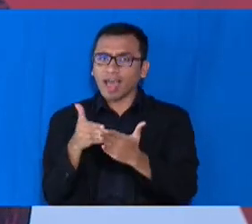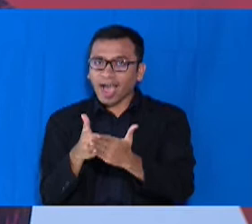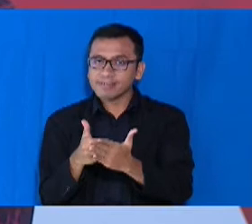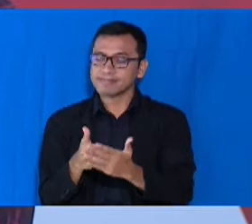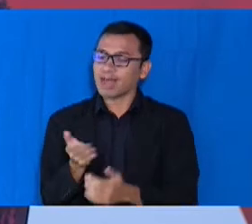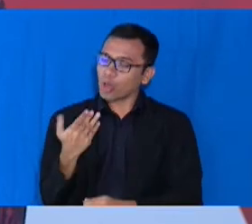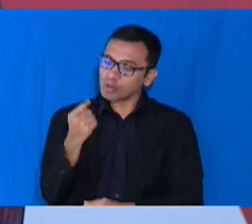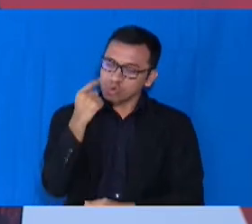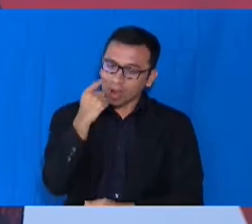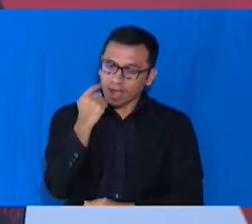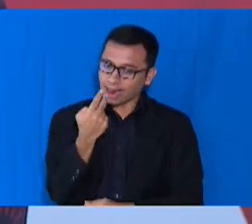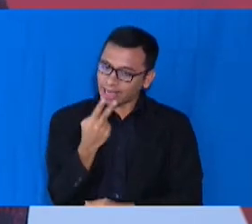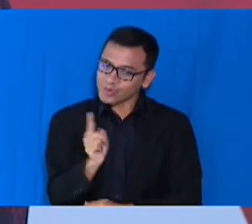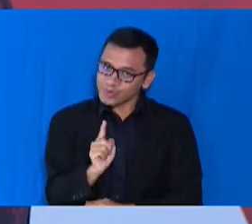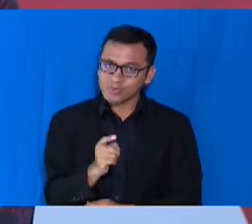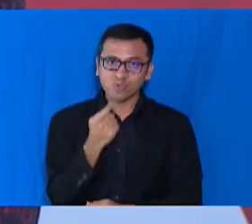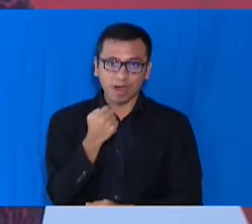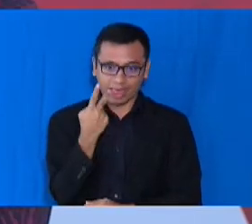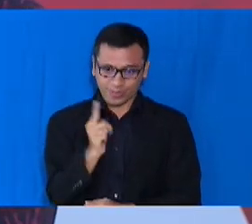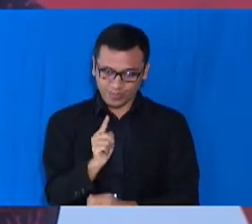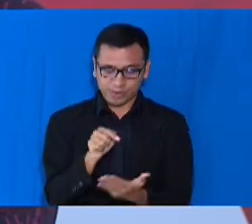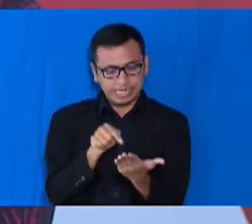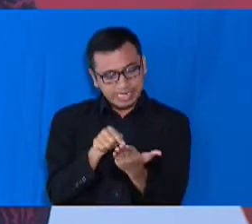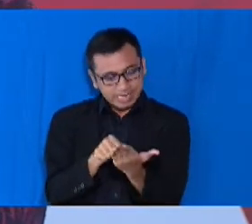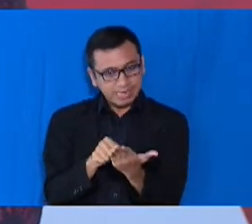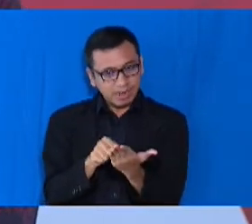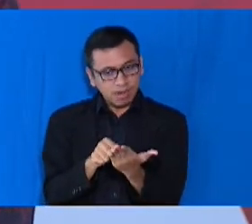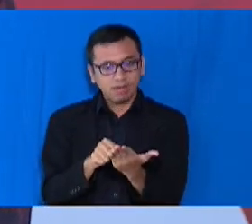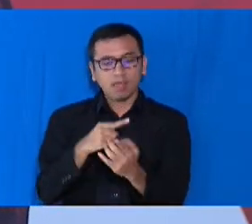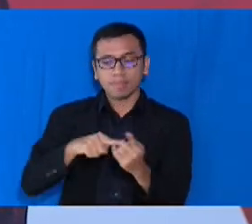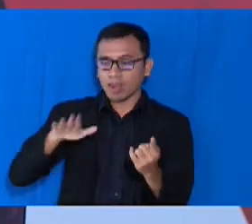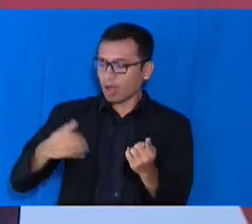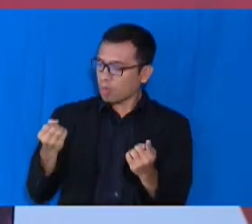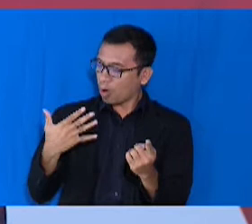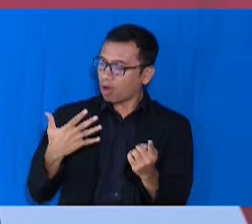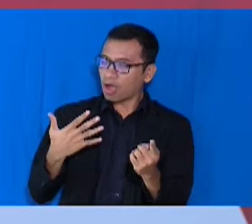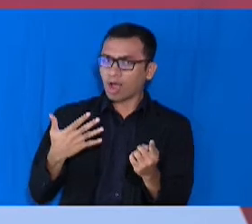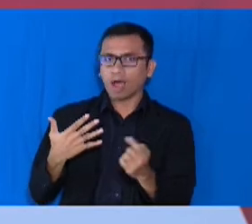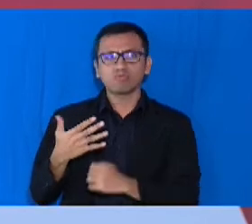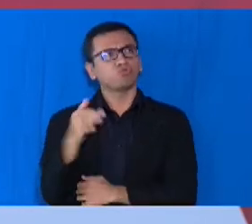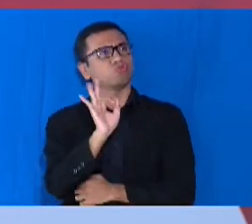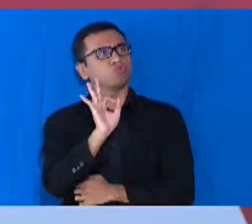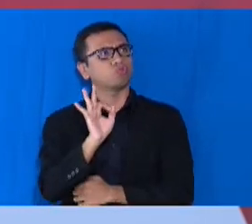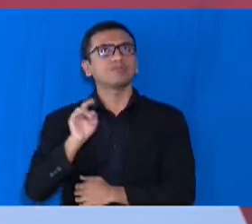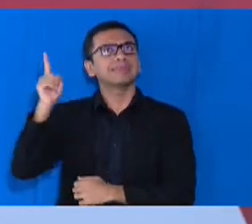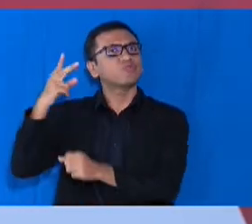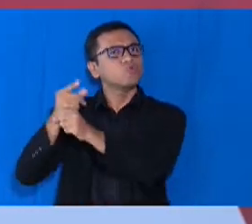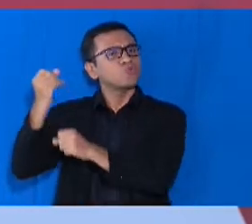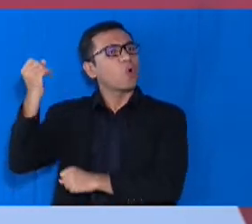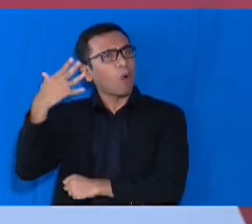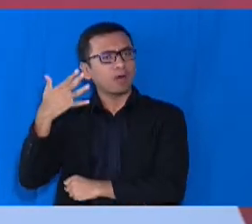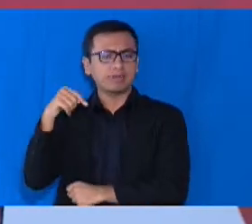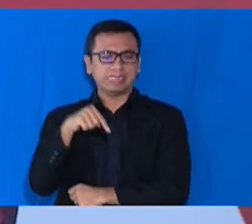Kita kasih opsi seperti itu. Tetapi anak saya berbicara, kata ibu guru saya seperti ini,